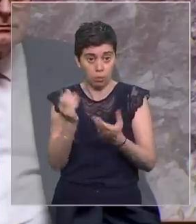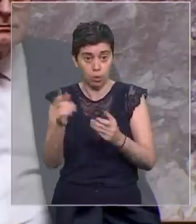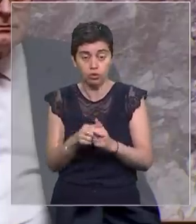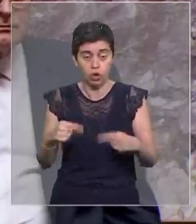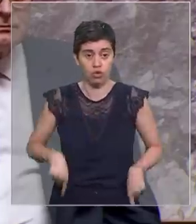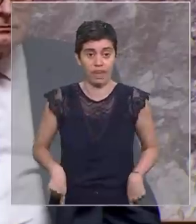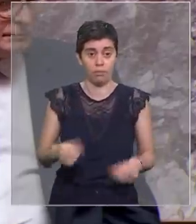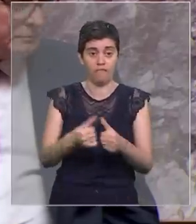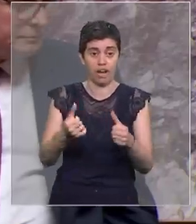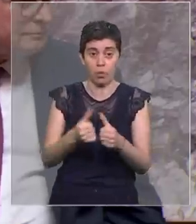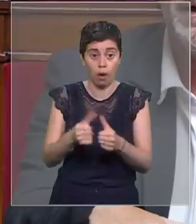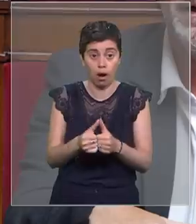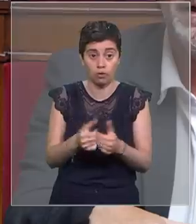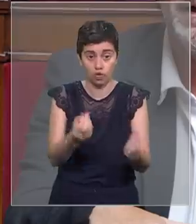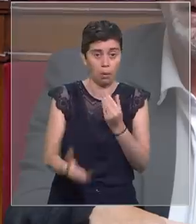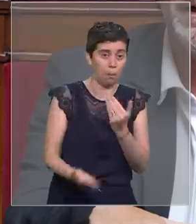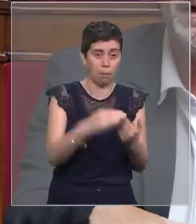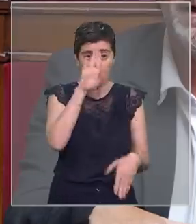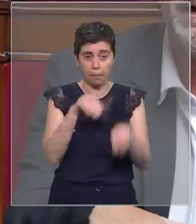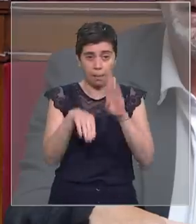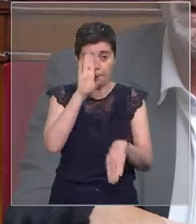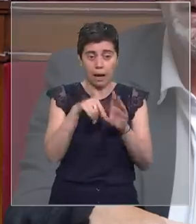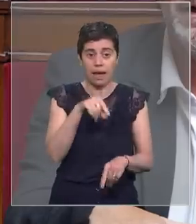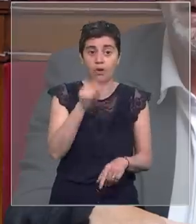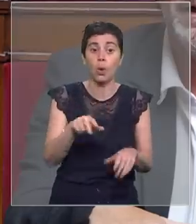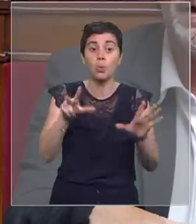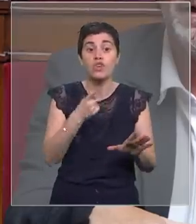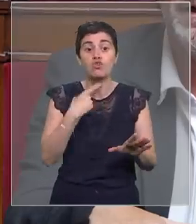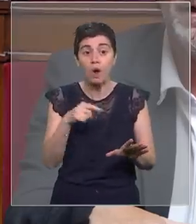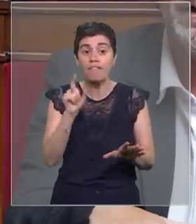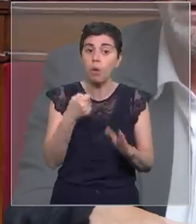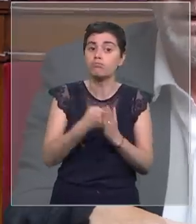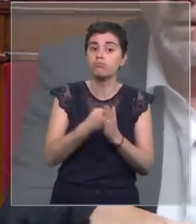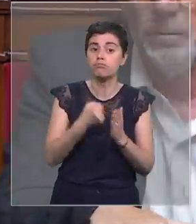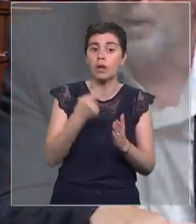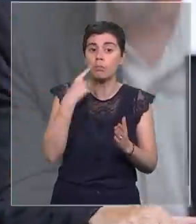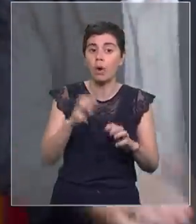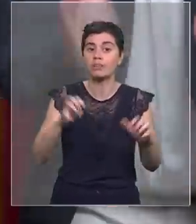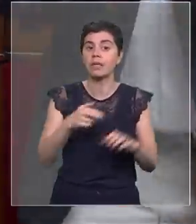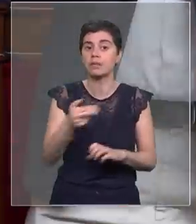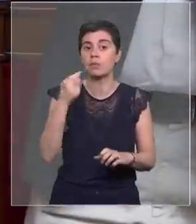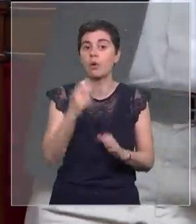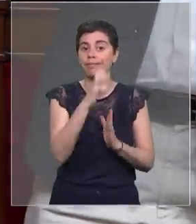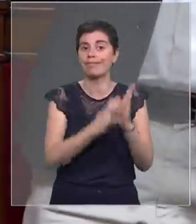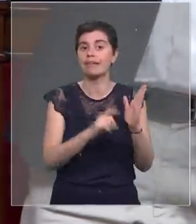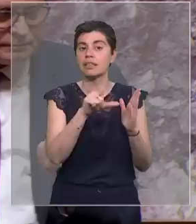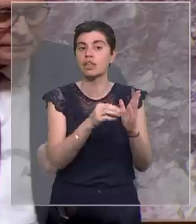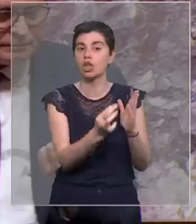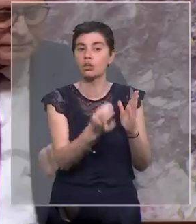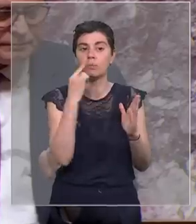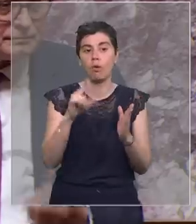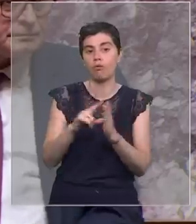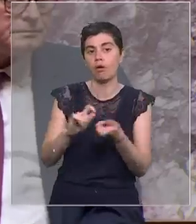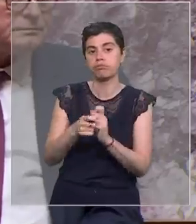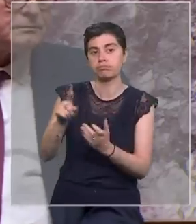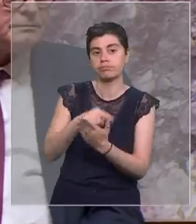qui mène le pays droit dans le mur et à défendre l'Assemblée nationale le 8 juin lors de l'examen du texte du groupe UIOT pour abroger la réforme des retraites. Merci,